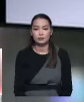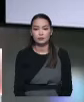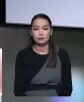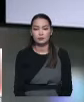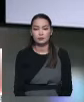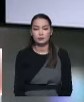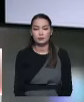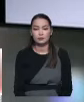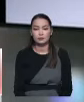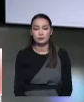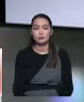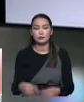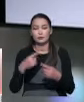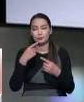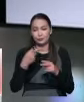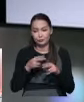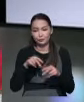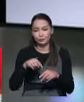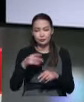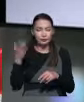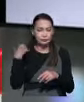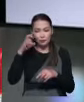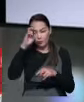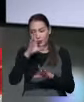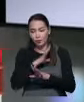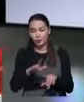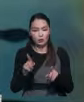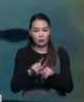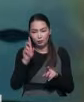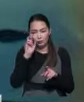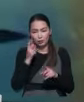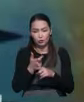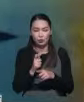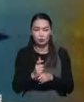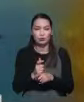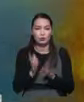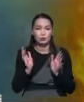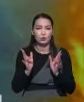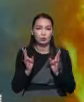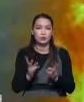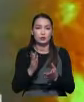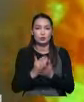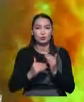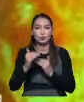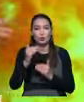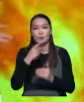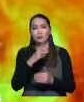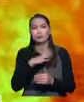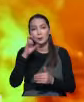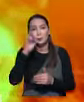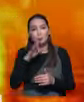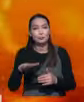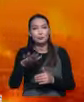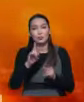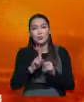Бұл біздің мемлекетте бұрын соңды болмаған ең үлкен апат, өте өкінішті. Жоғарыда айтқан қос мемлекет тасқынға тосқауыл